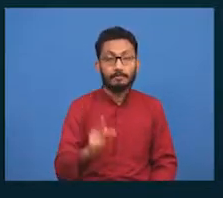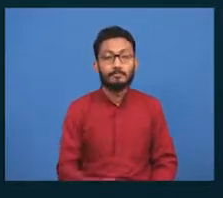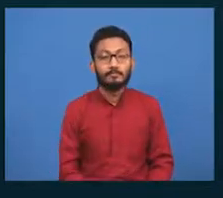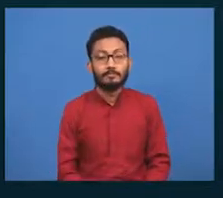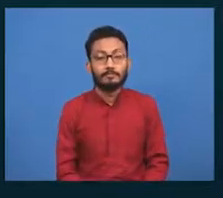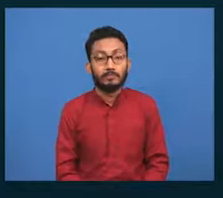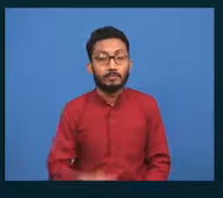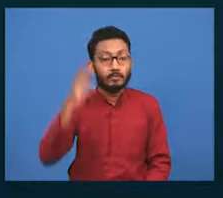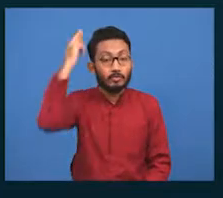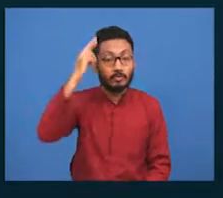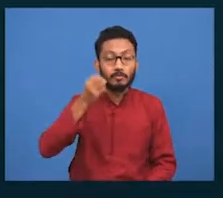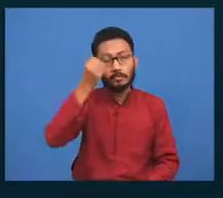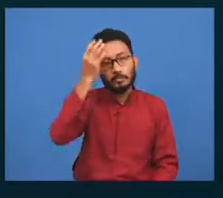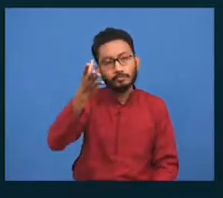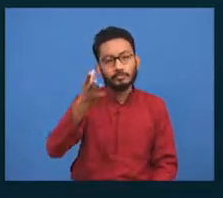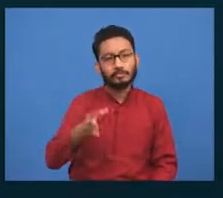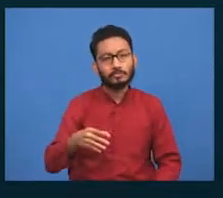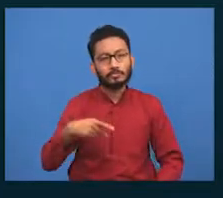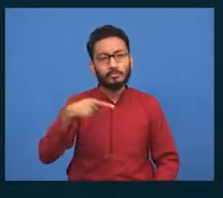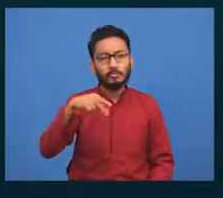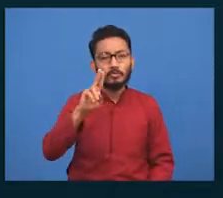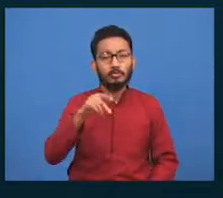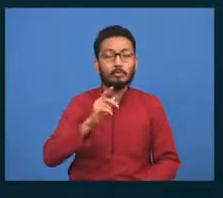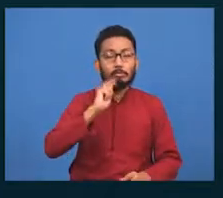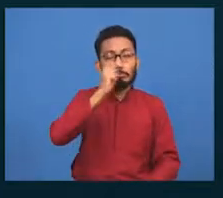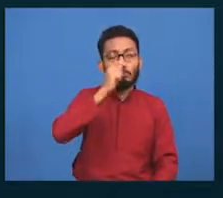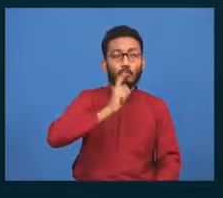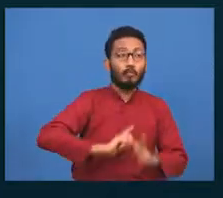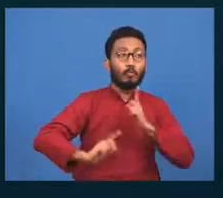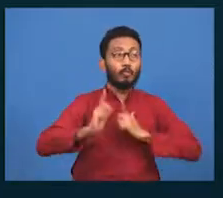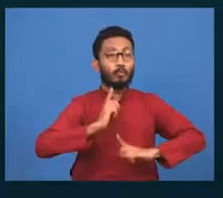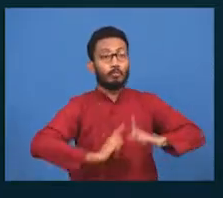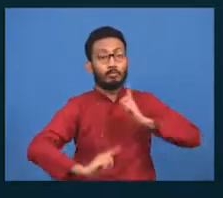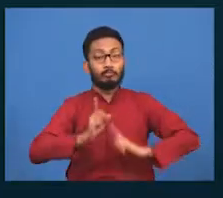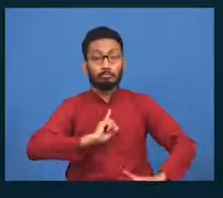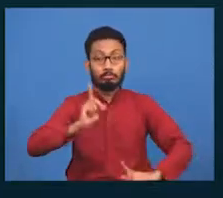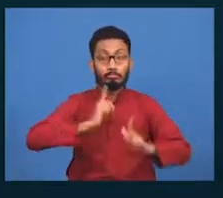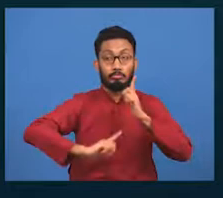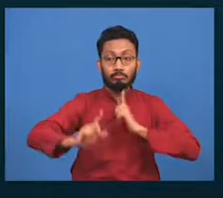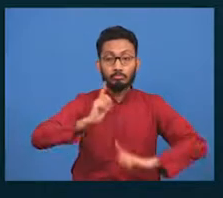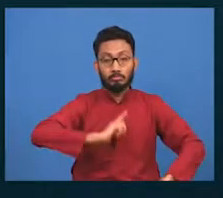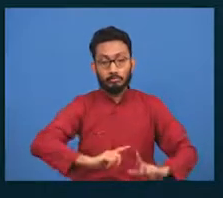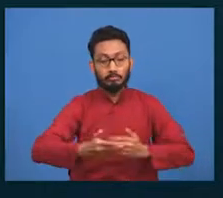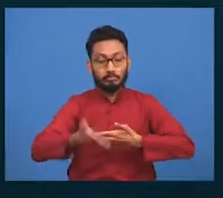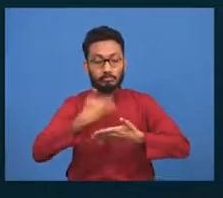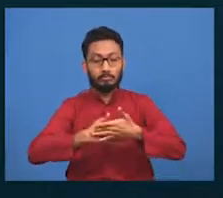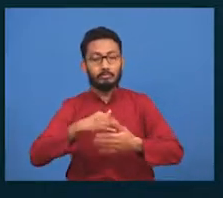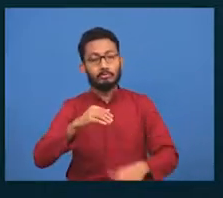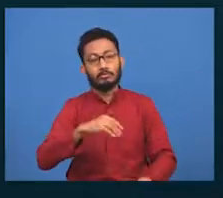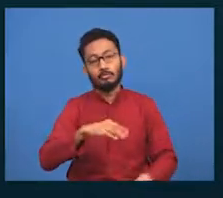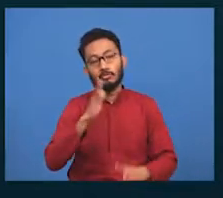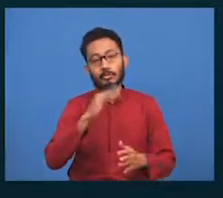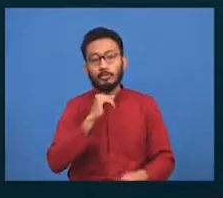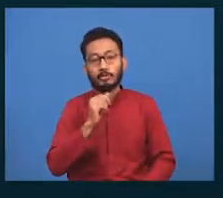orang yang berpura-pura baik dengan Islam atau dikenali sebagai salam dua muka,